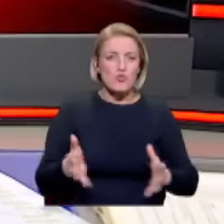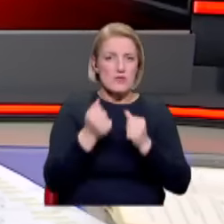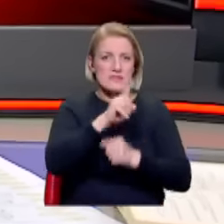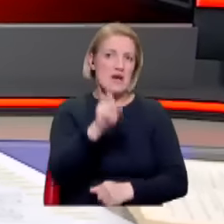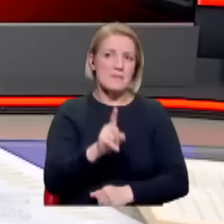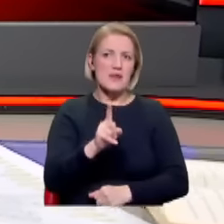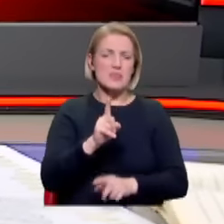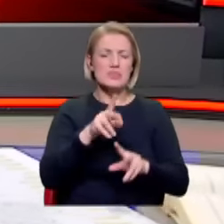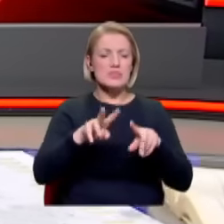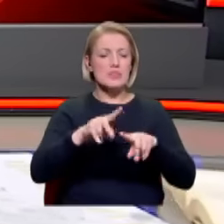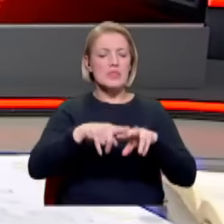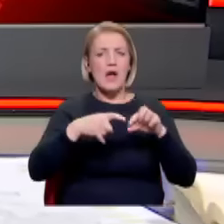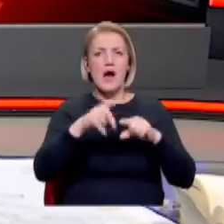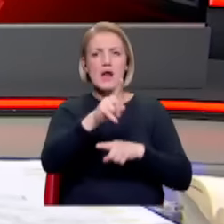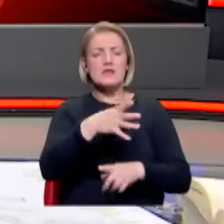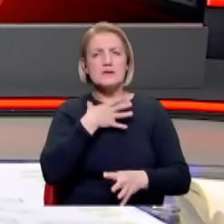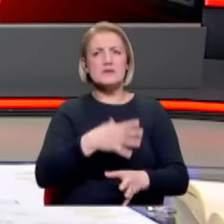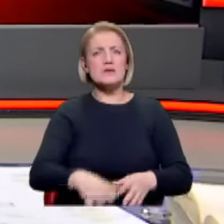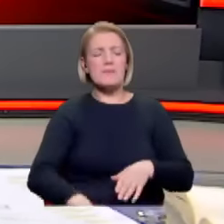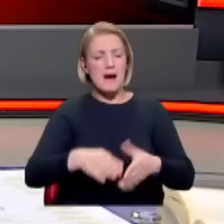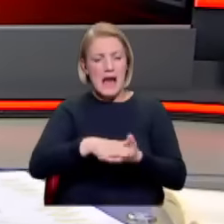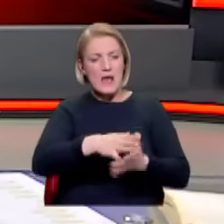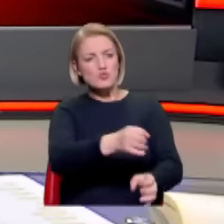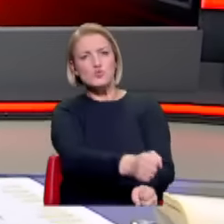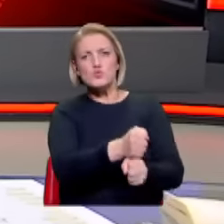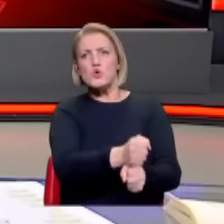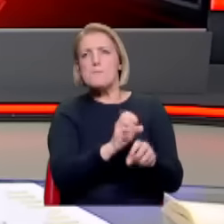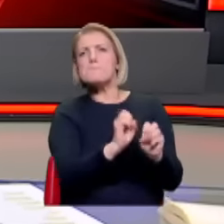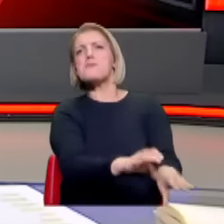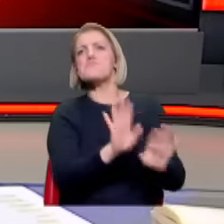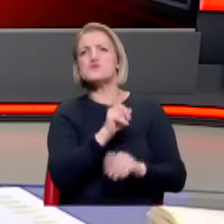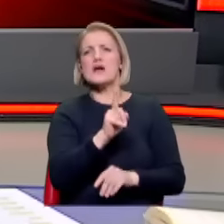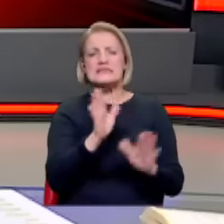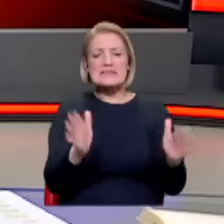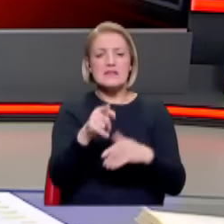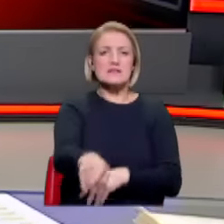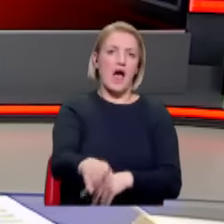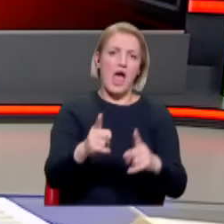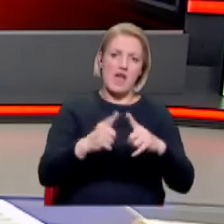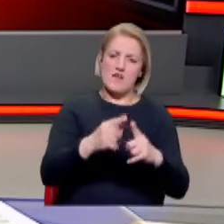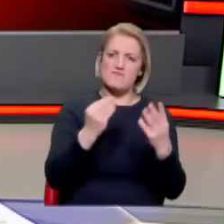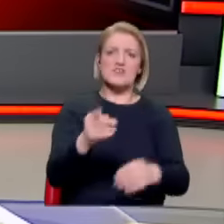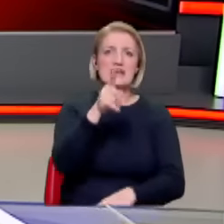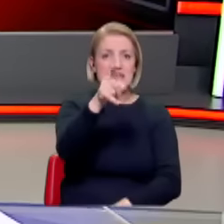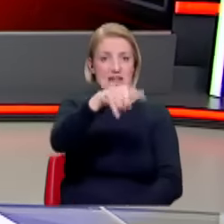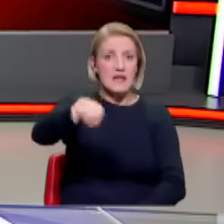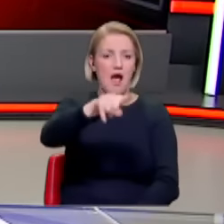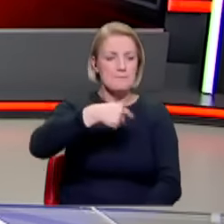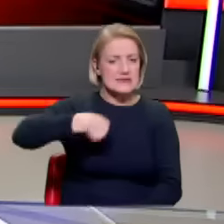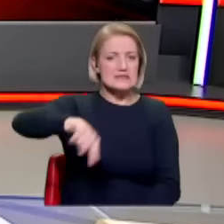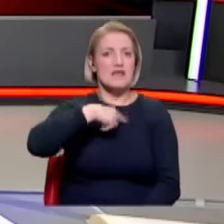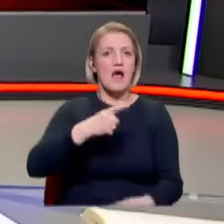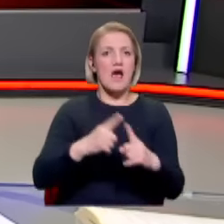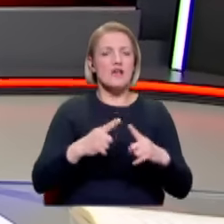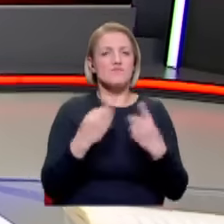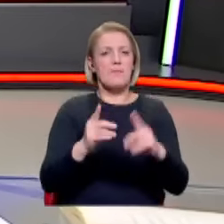kurtulabilecekler mi? Narin paçalarından yakaladı. Şu ya da bu biçimde. Hiçbir yerde değilse sandıkta hesap verecekler. Size hesap verecekler.